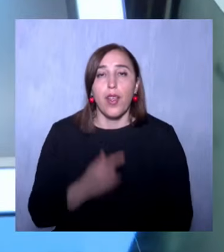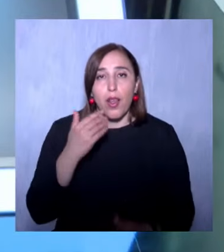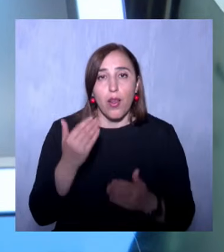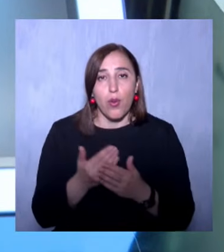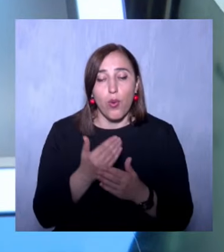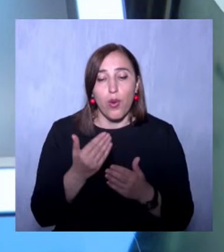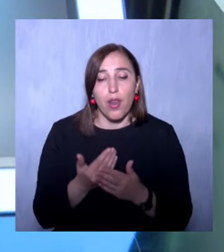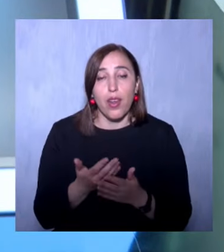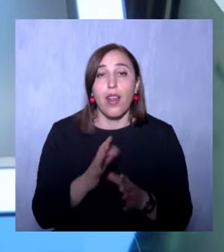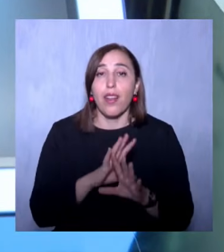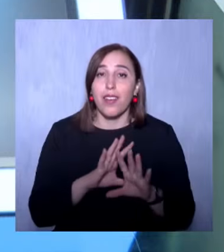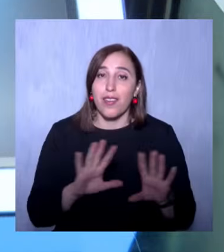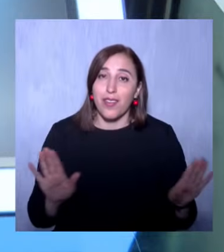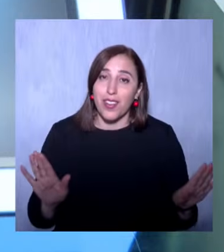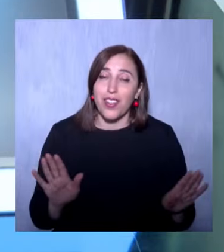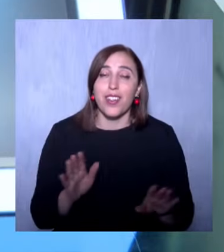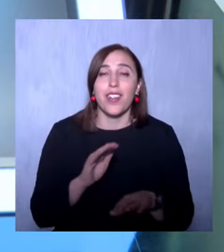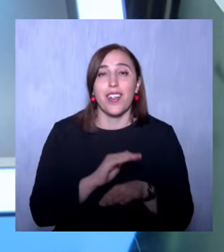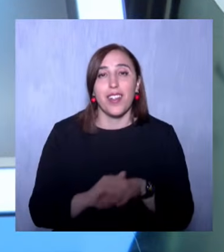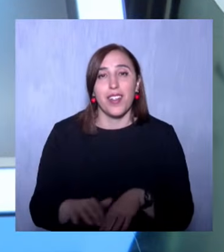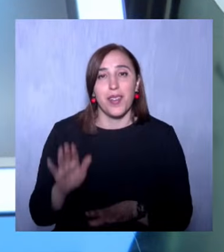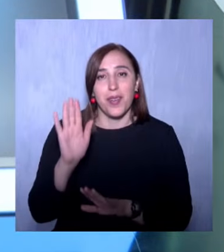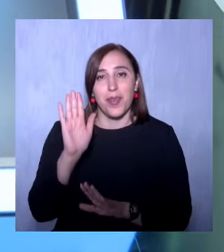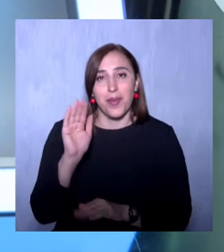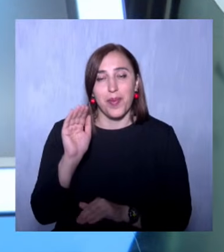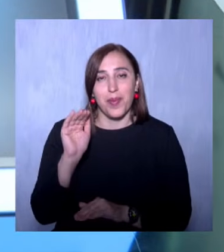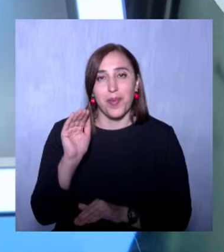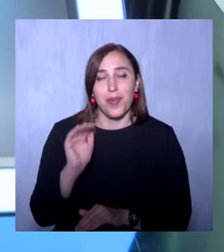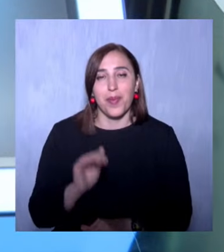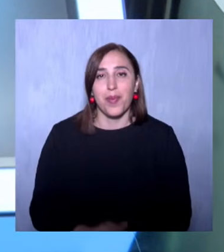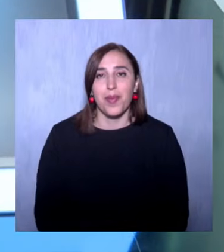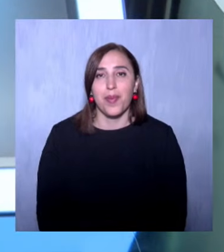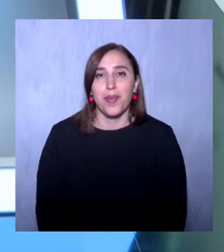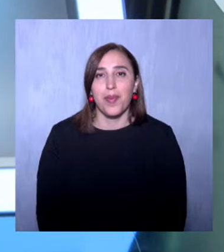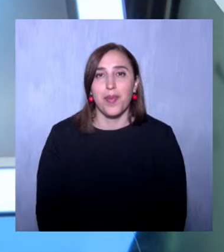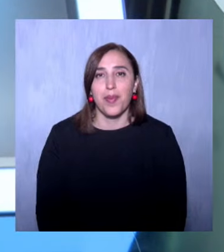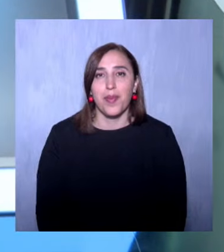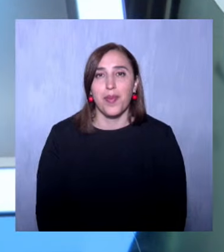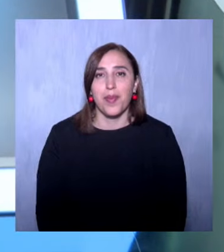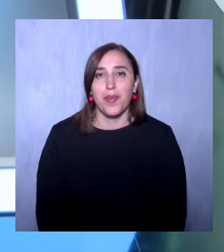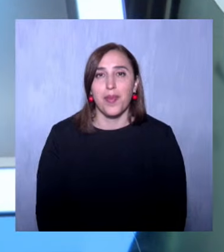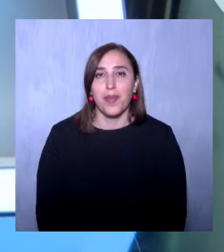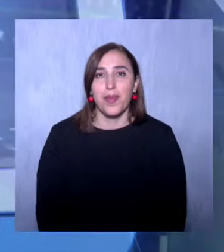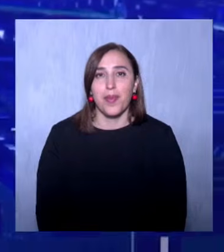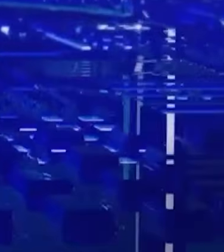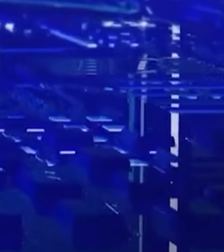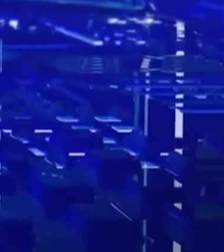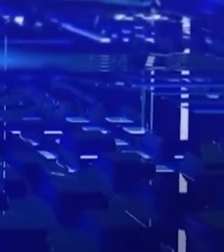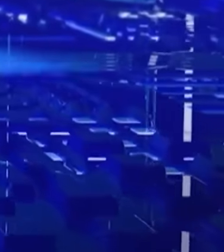Լուրերի այս թողարկման այսքանը, ուղիղ եթեր կվերադառնանք ժամը 20-ին։ Ցտեսություն։